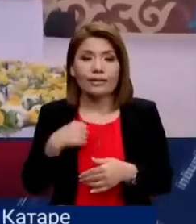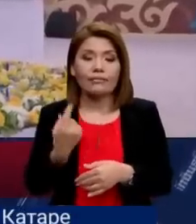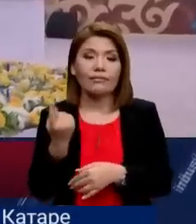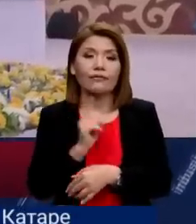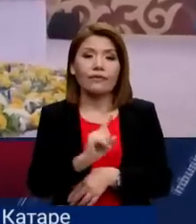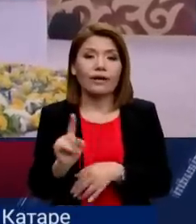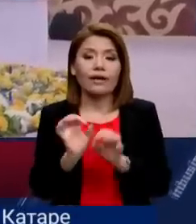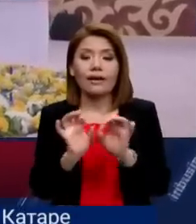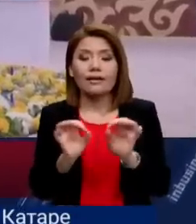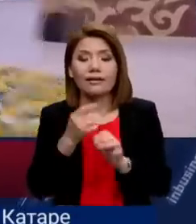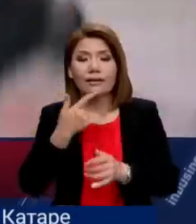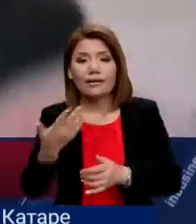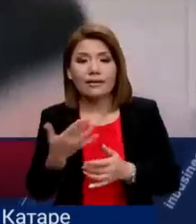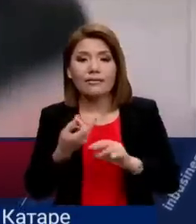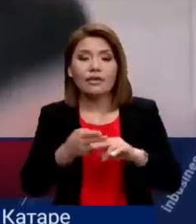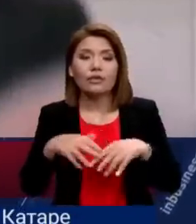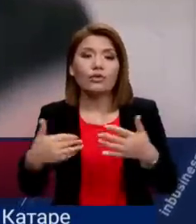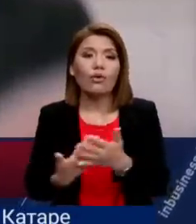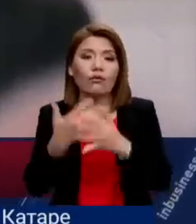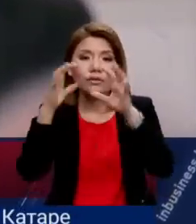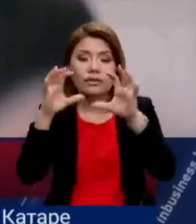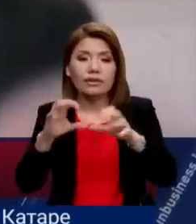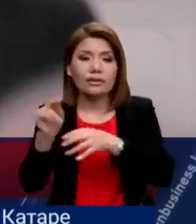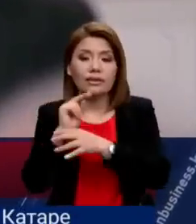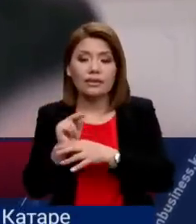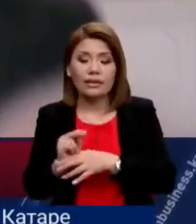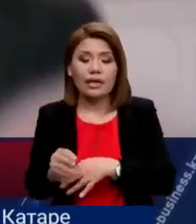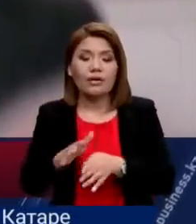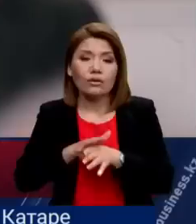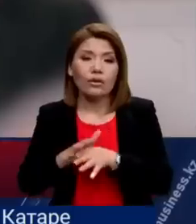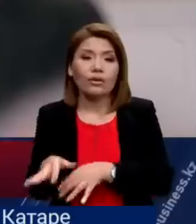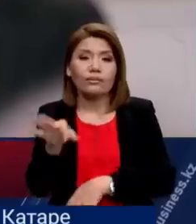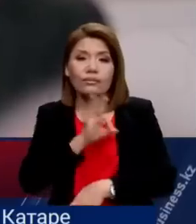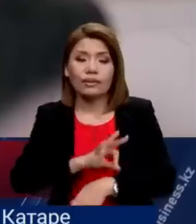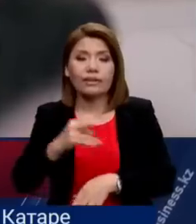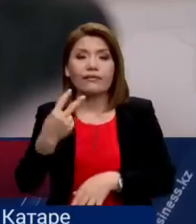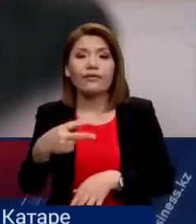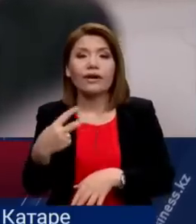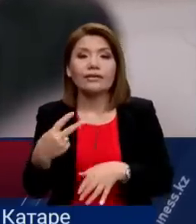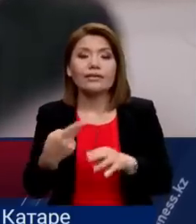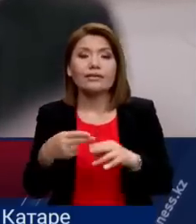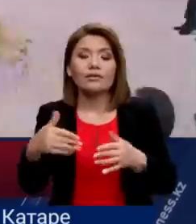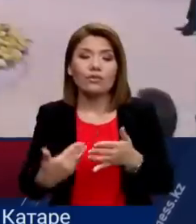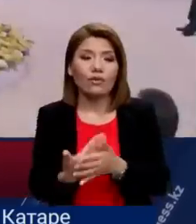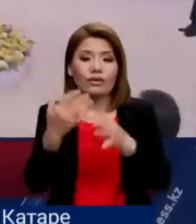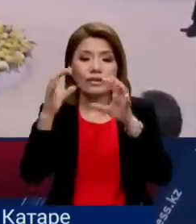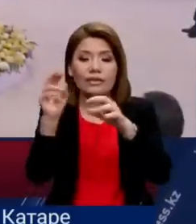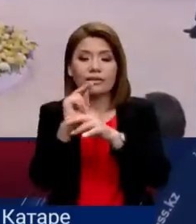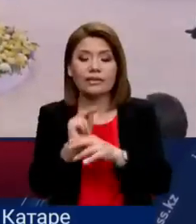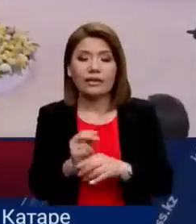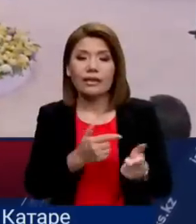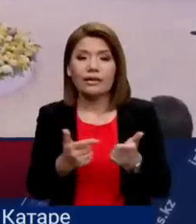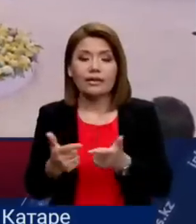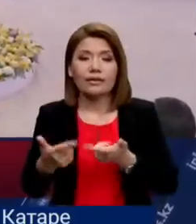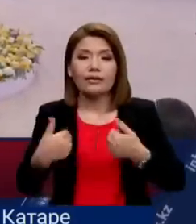Тоқаев референдумнан кейін жаңартылған конституцияны толыққанды қолданысқа енгізу үшін 20-дан астам жаңа заң жобасын әзірлеп